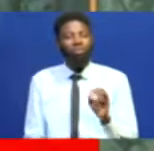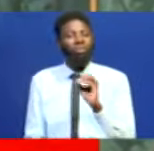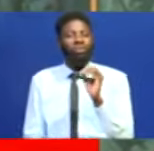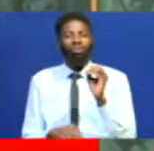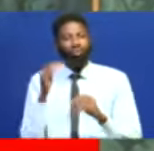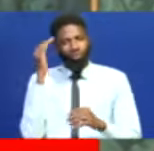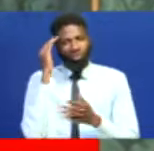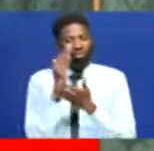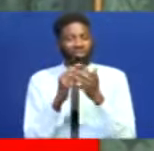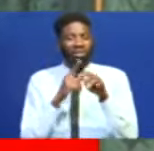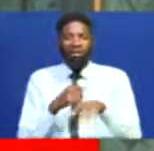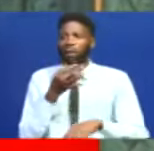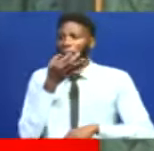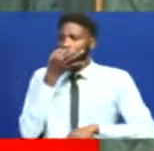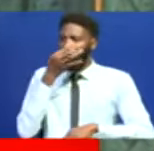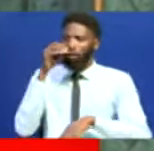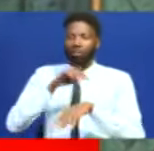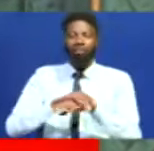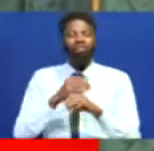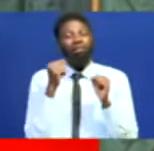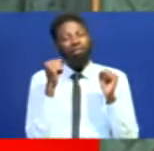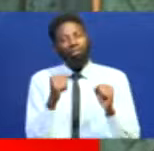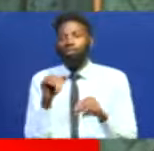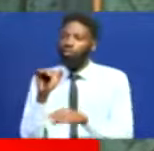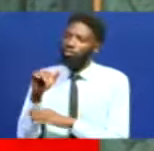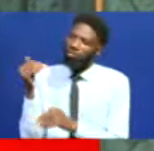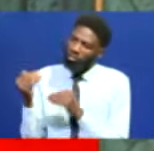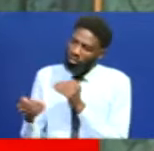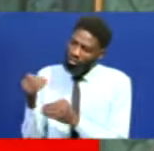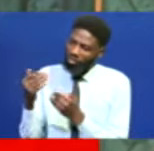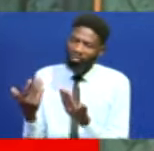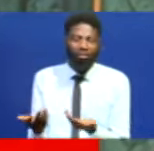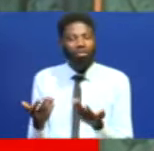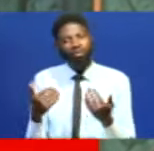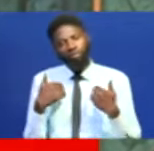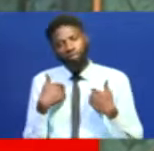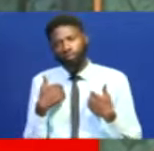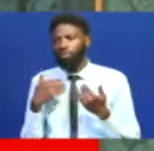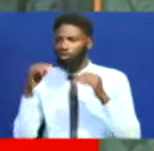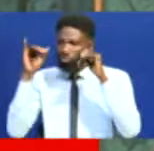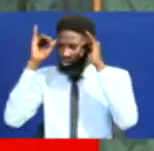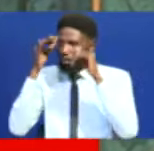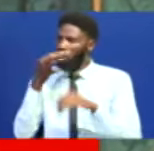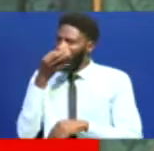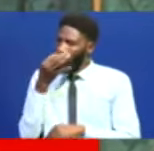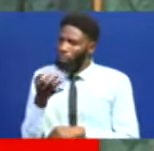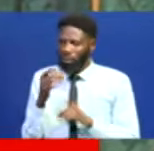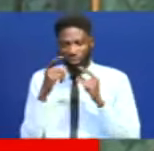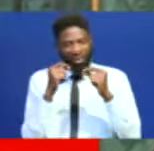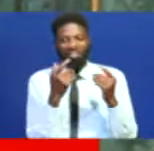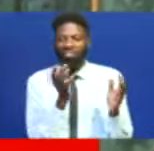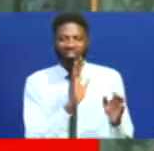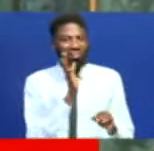shida. Unaenda kwa jirani unajaribu kumwambia, oh, uko ng'ombe hapa nisaidie ndume, anasema ndume iko busy.